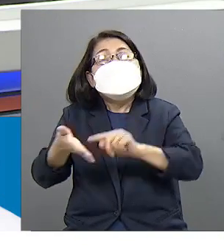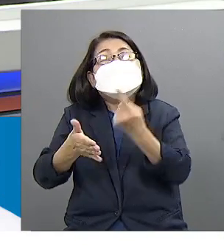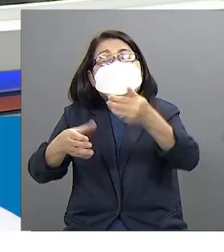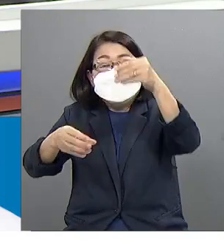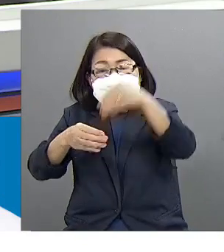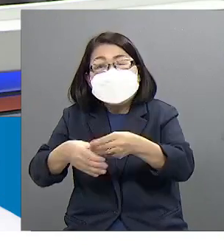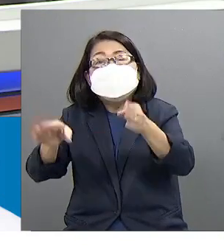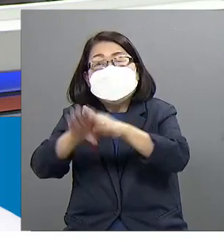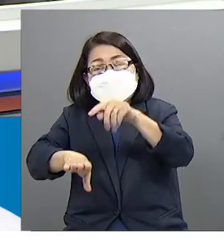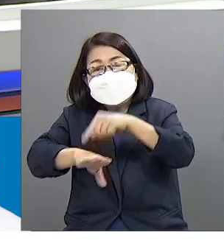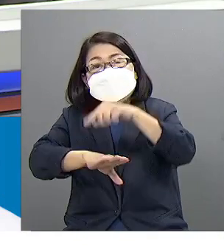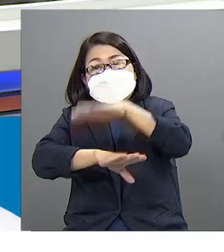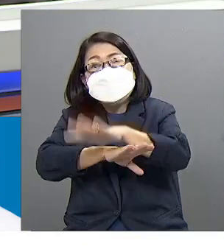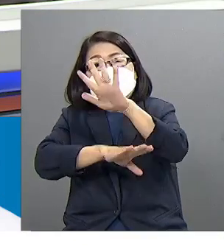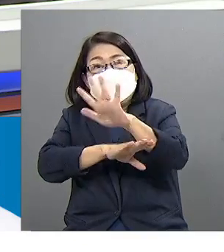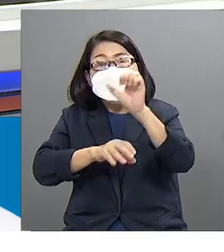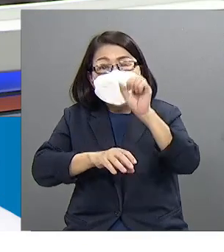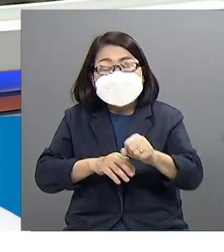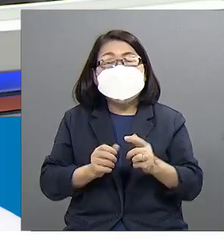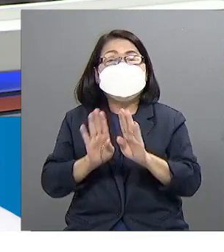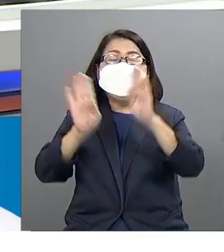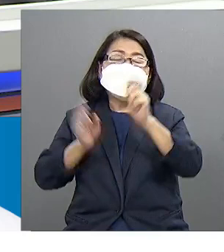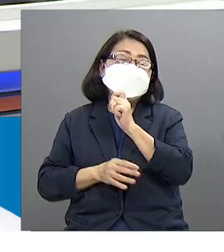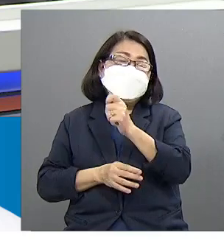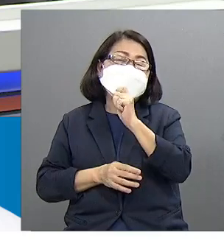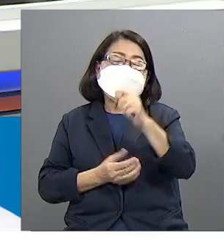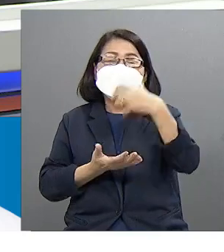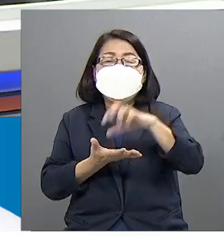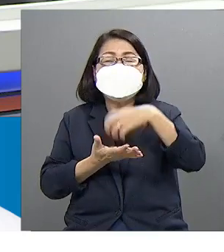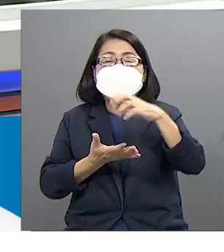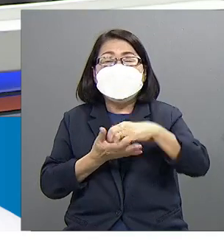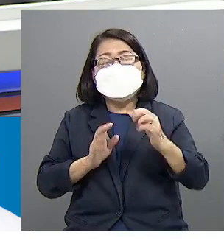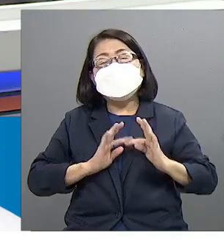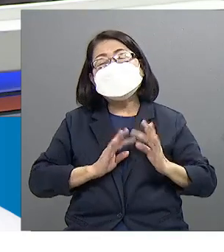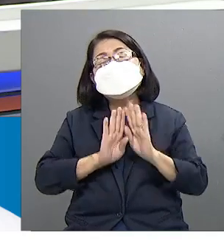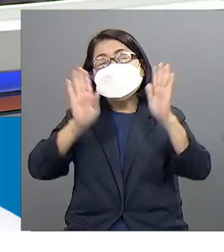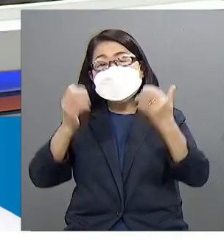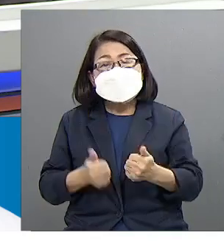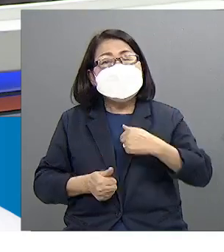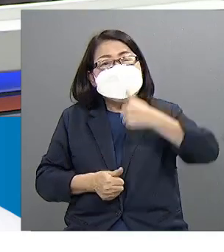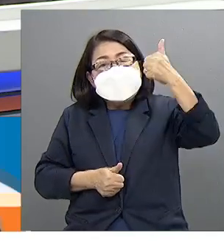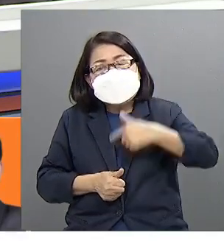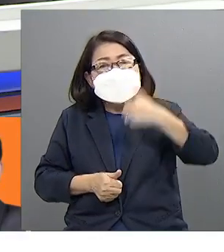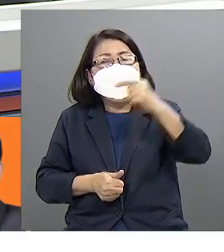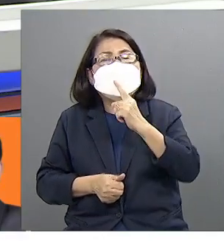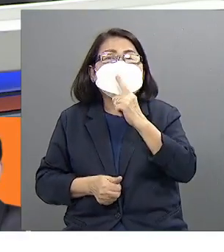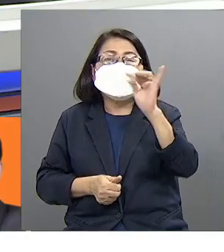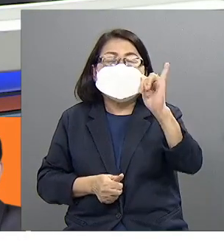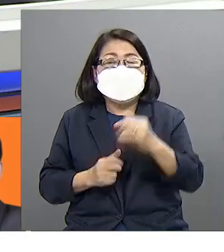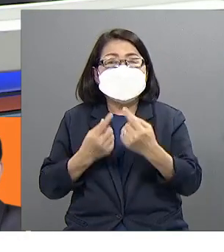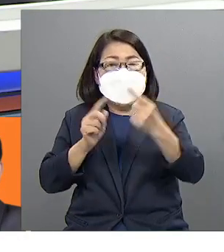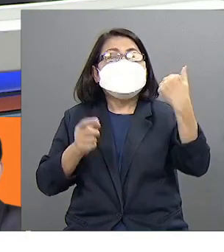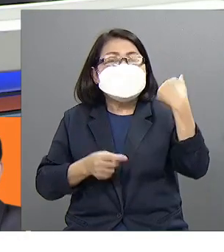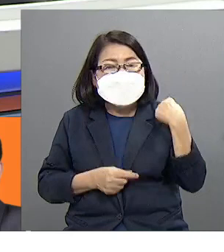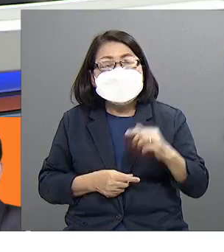สัมภาษณ์กันตอนนี้ยังไม่มีใครประกาศในชัยชนะแต่มีคนนึงครับที่ประกาศยอมรับความพ่ายแพ้